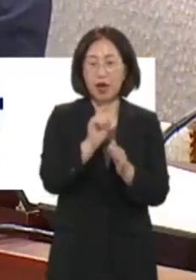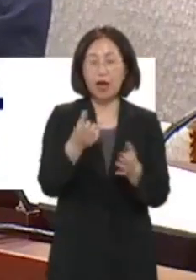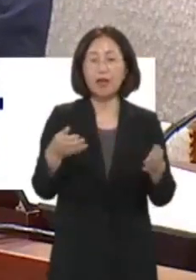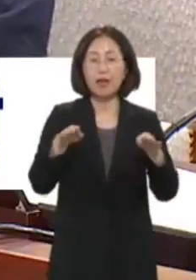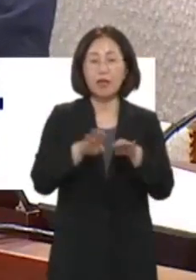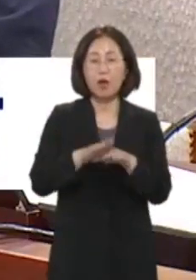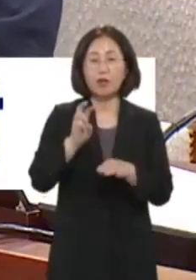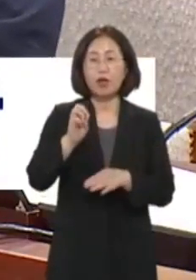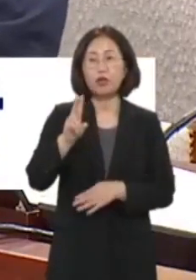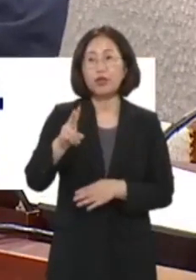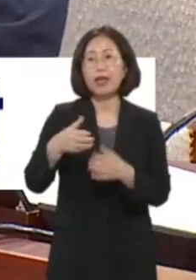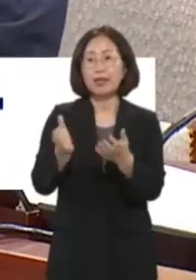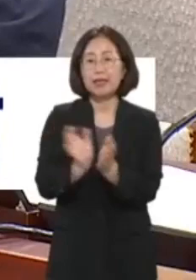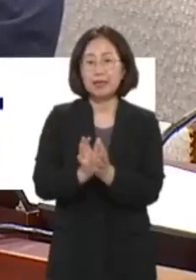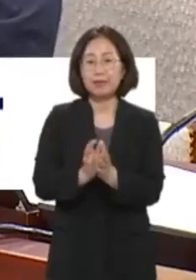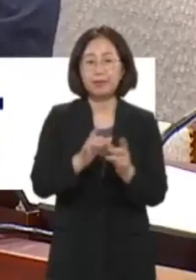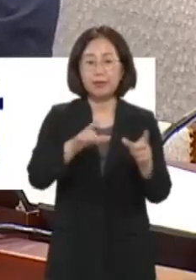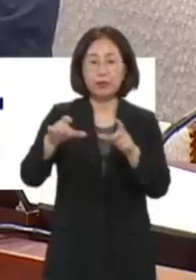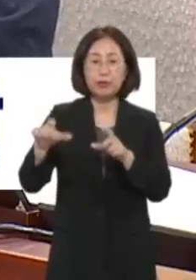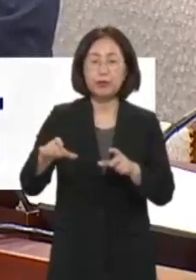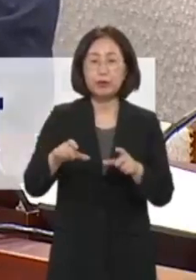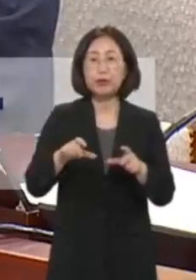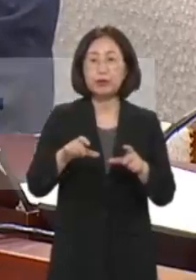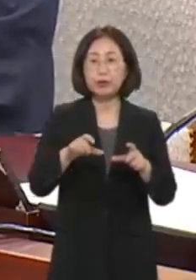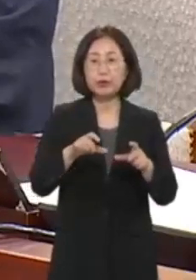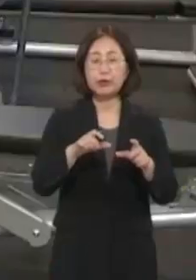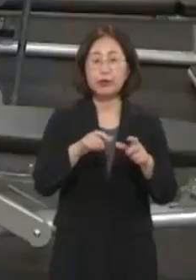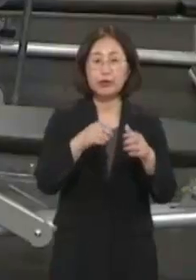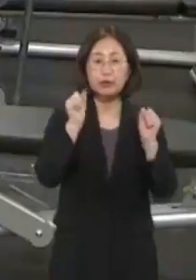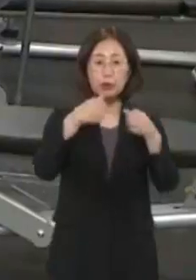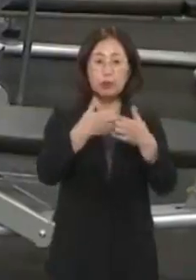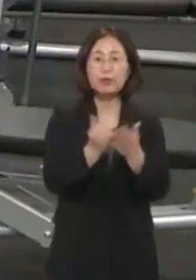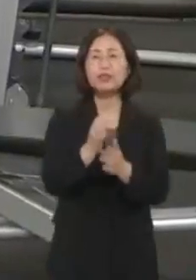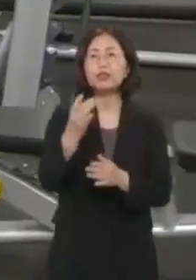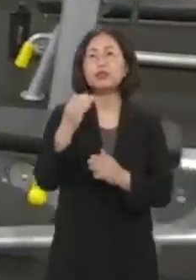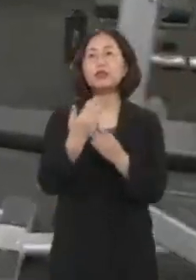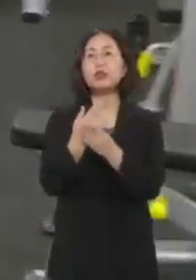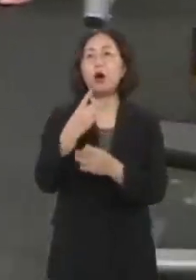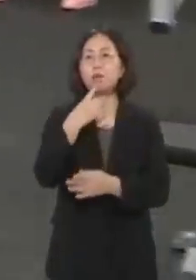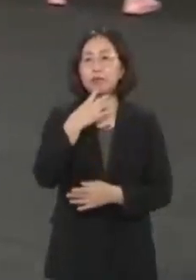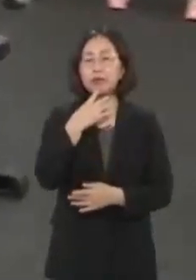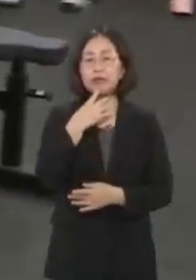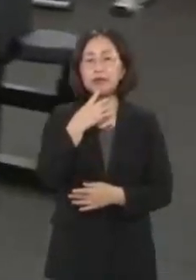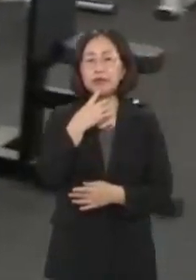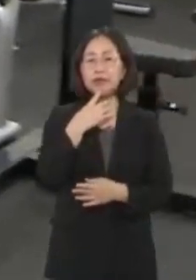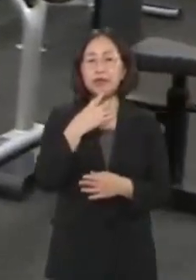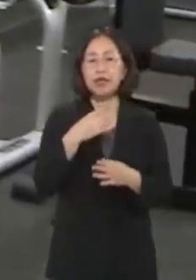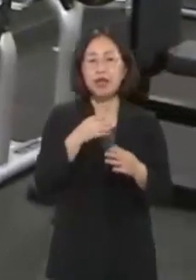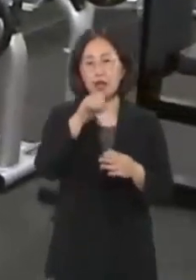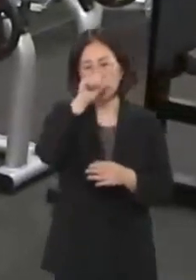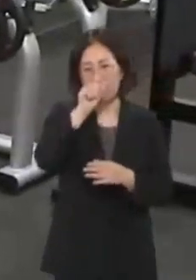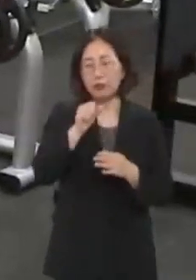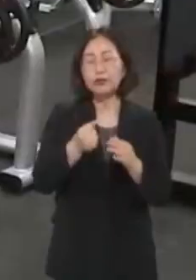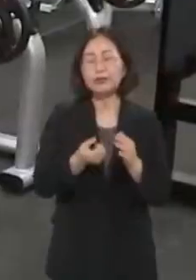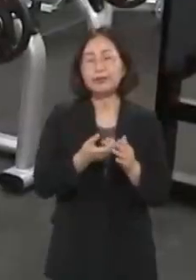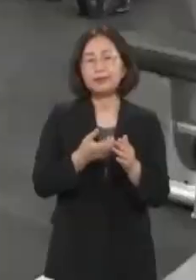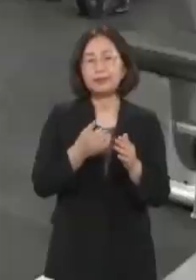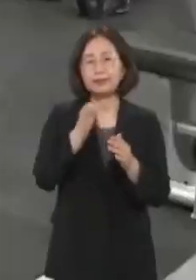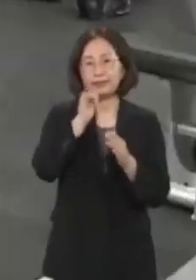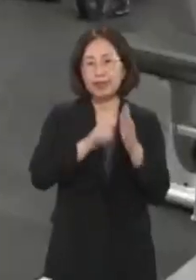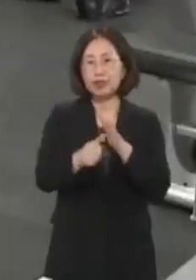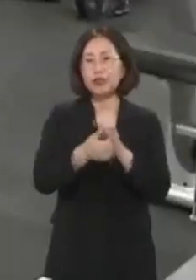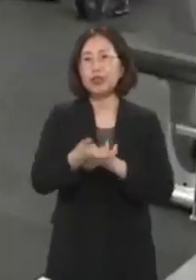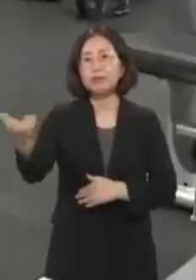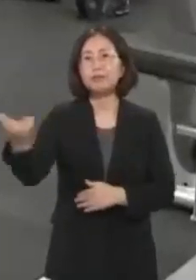32개팀으로 자치구 운동경기부는 유성구가 유일했으며 실업팀이 없어 지역의 우수 선수들의 타시도 유출이